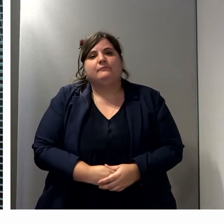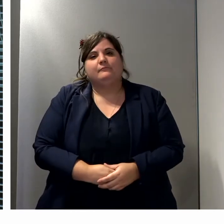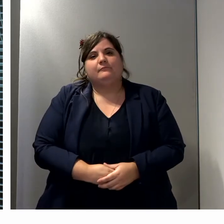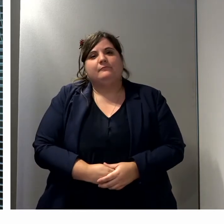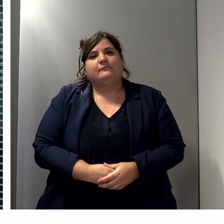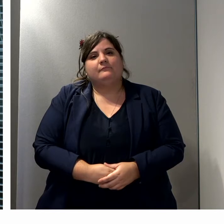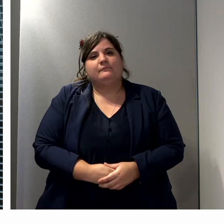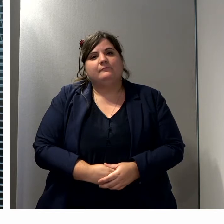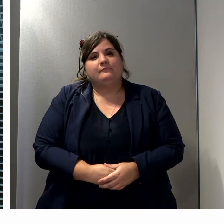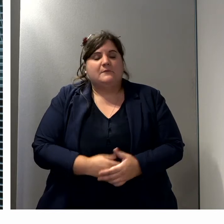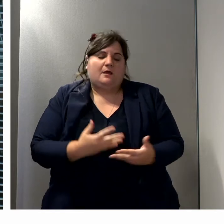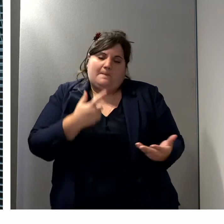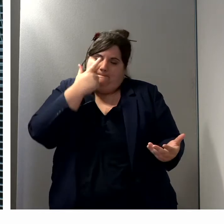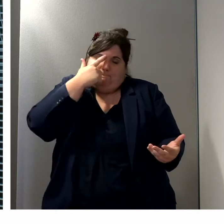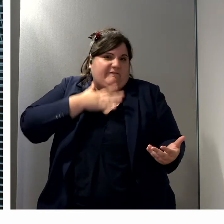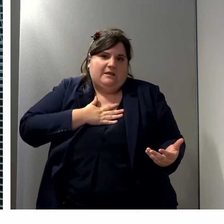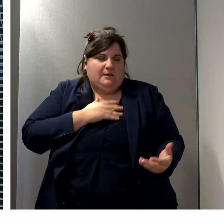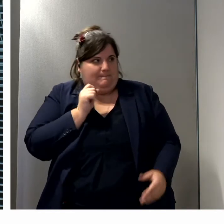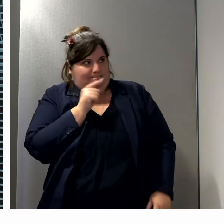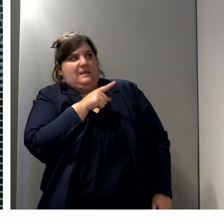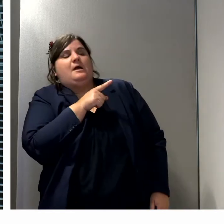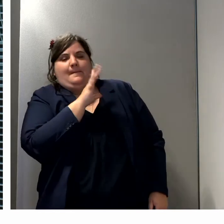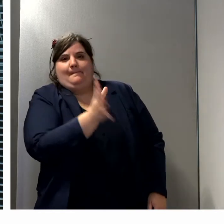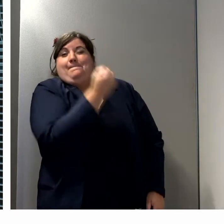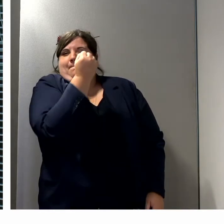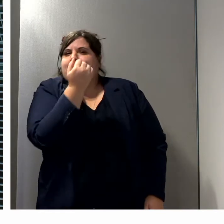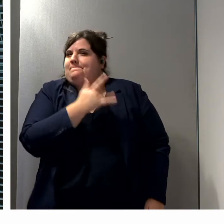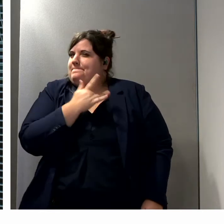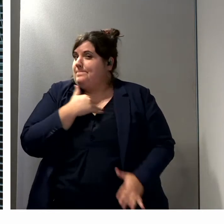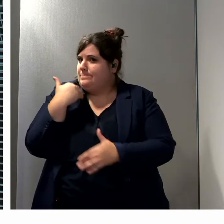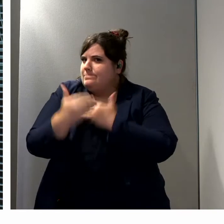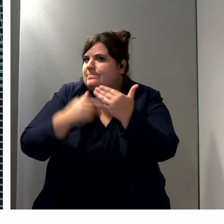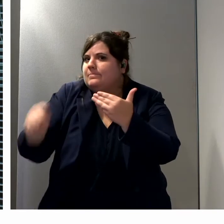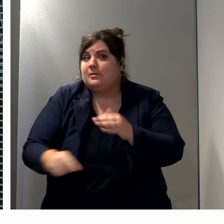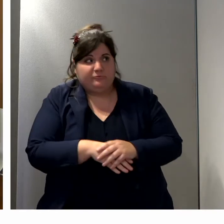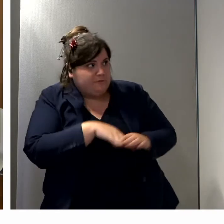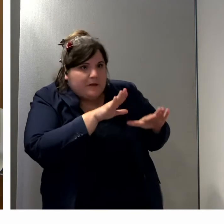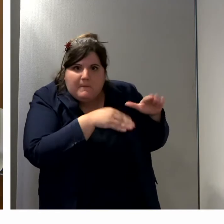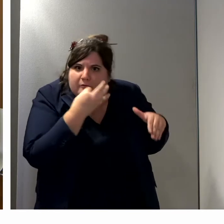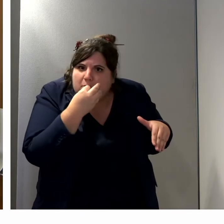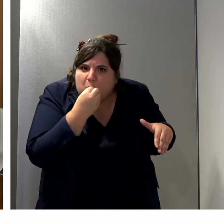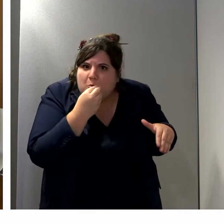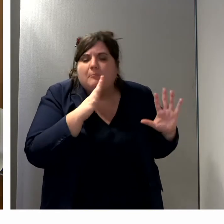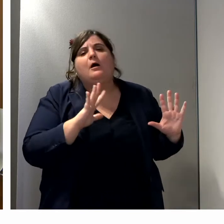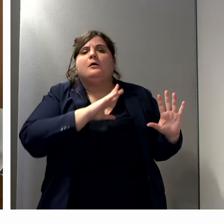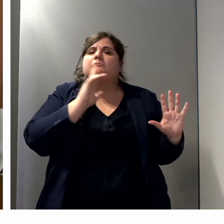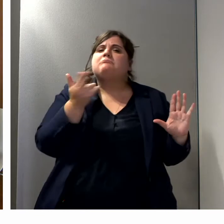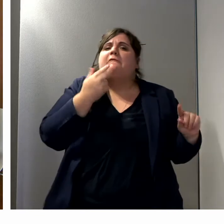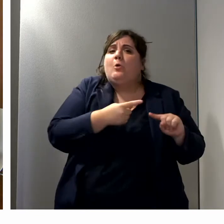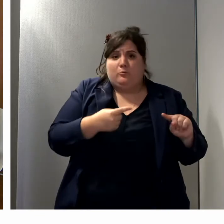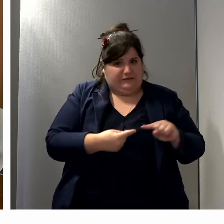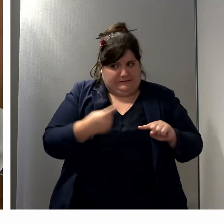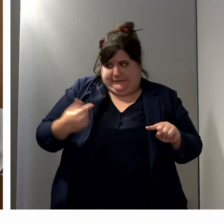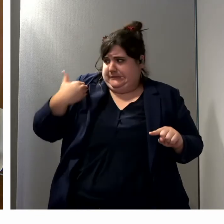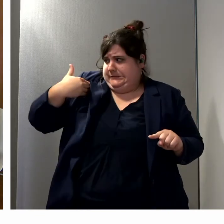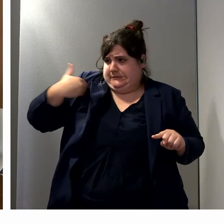matériels ou services. Ça, je pense que c'est un levier qui est intéressant, qui fonctionne, qui est encore en train d'être déployé. Hein, ça date de quelques années